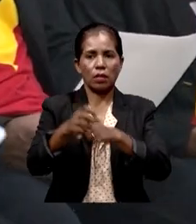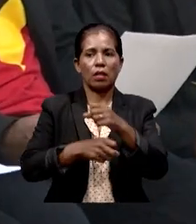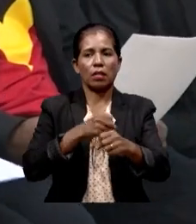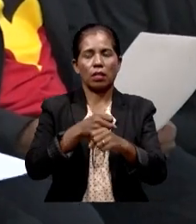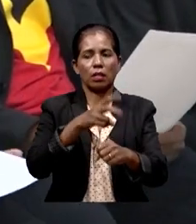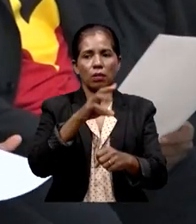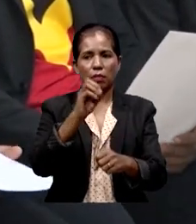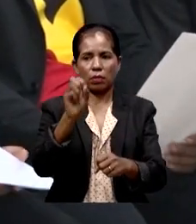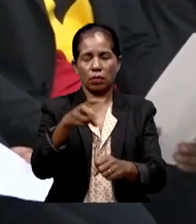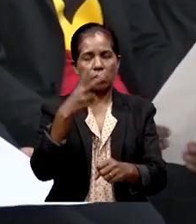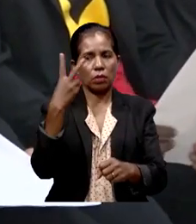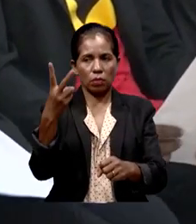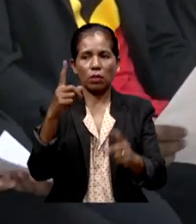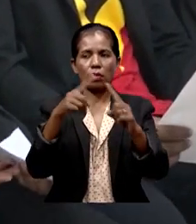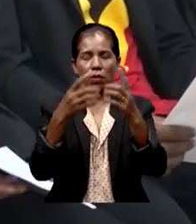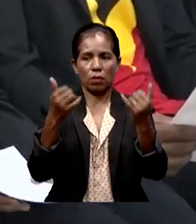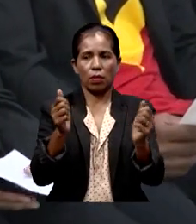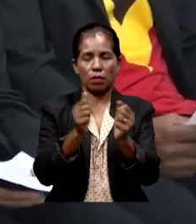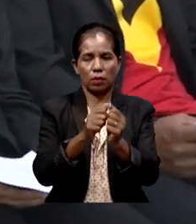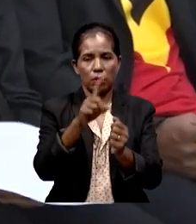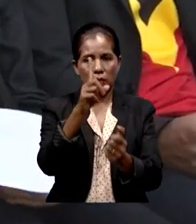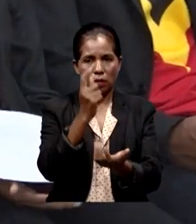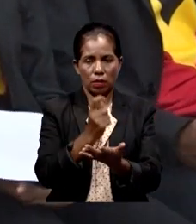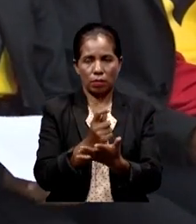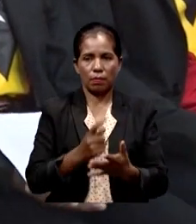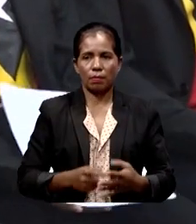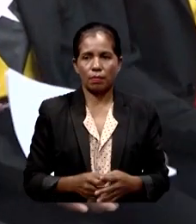riurosang resin rua to agora kuaze rihun ida. Austin da Costa, benvindas imenes GMN.